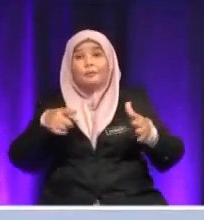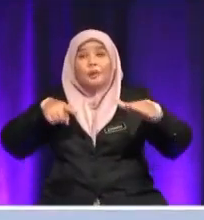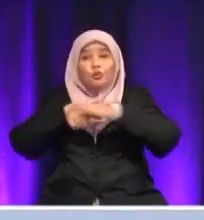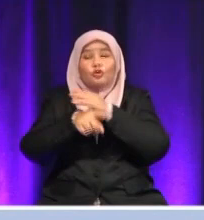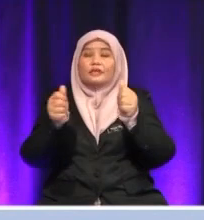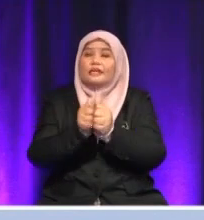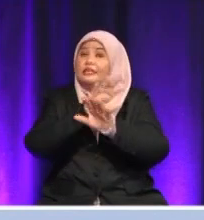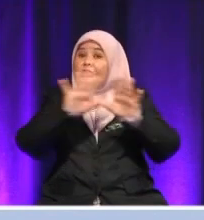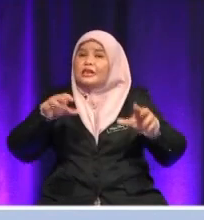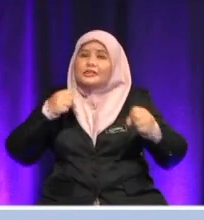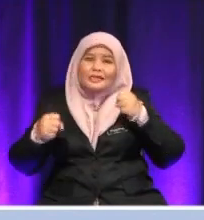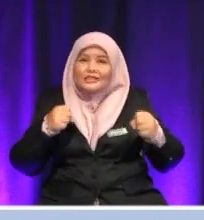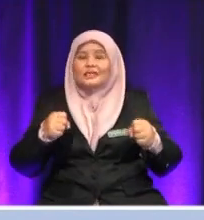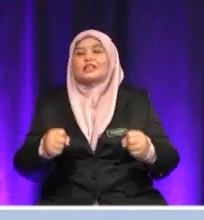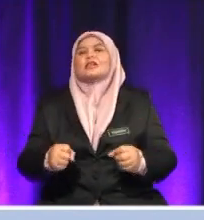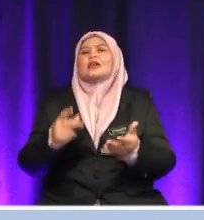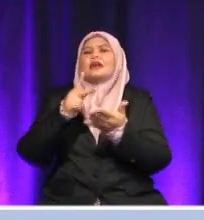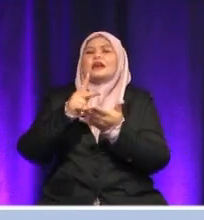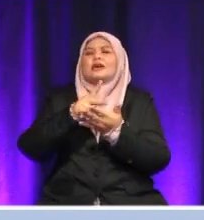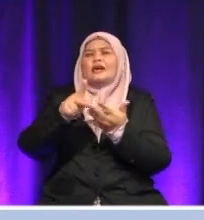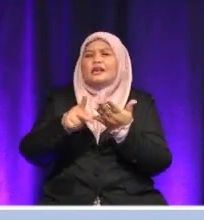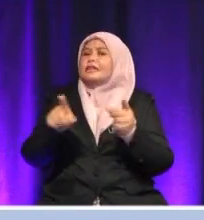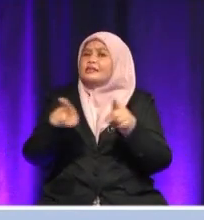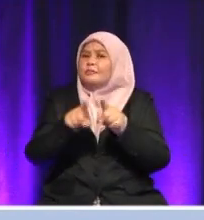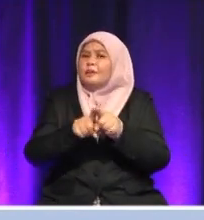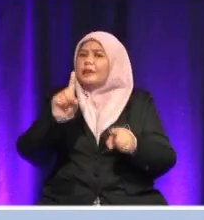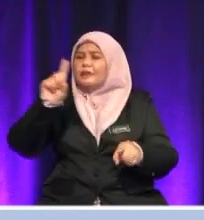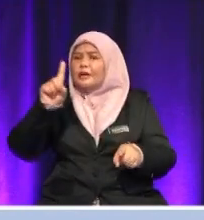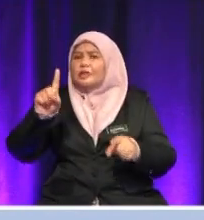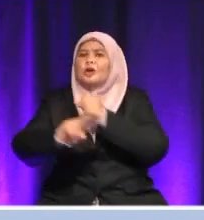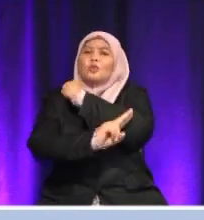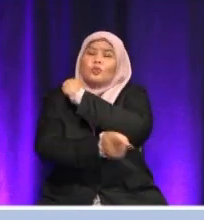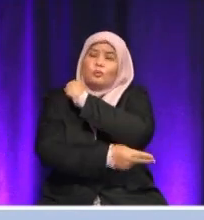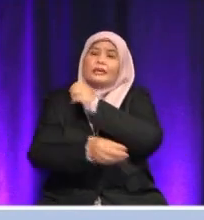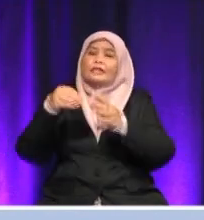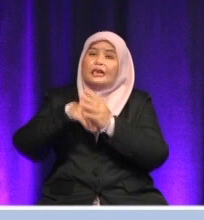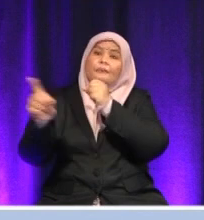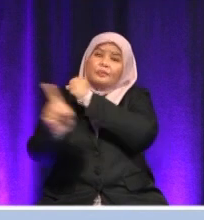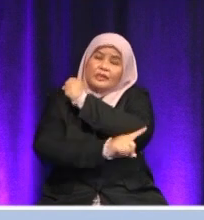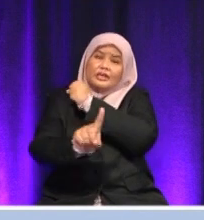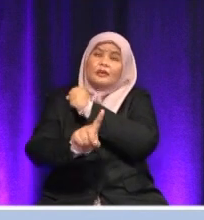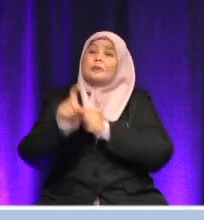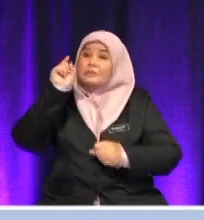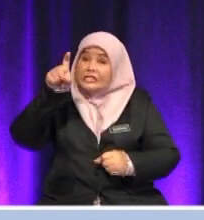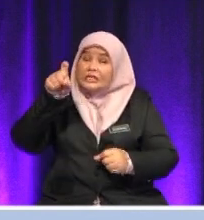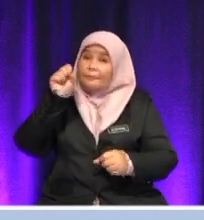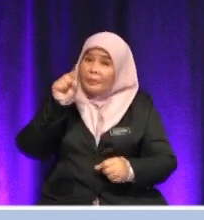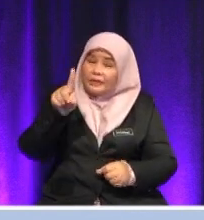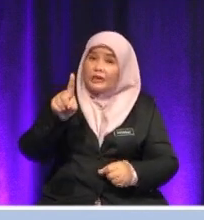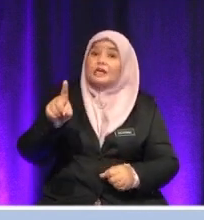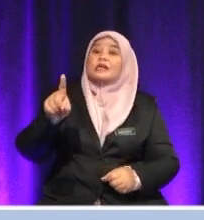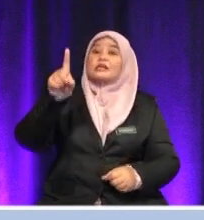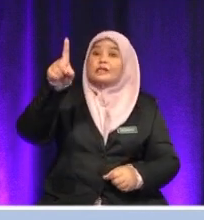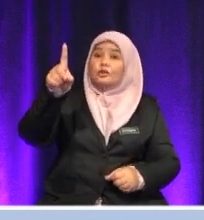tidak sengaja. Yeah. Kadar dia sama, Hakim. Mana-mana hukuman dalam diat, dia perlu bayar ganti rugi 100